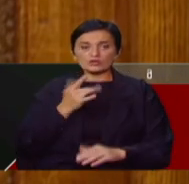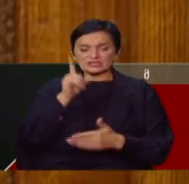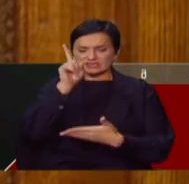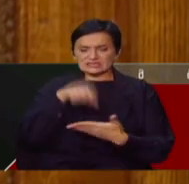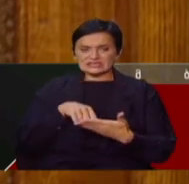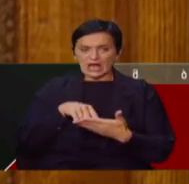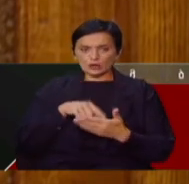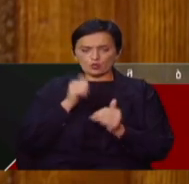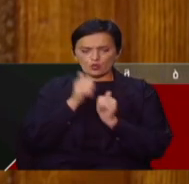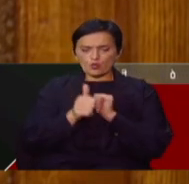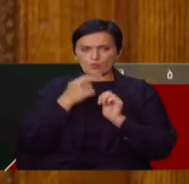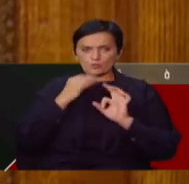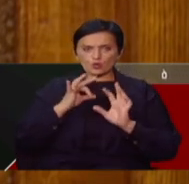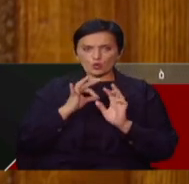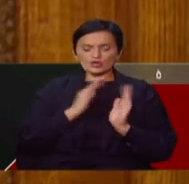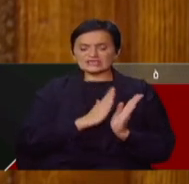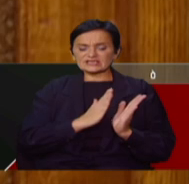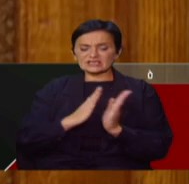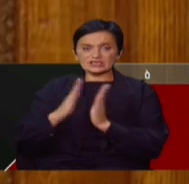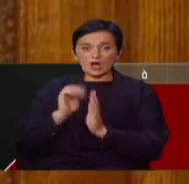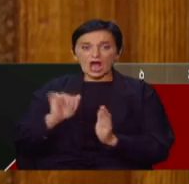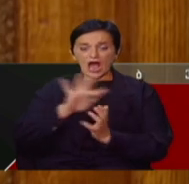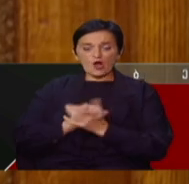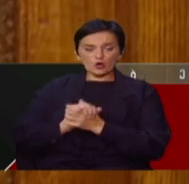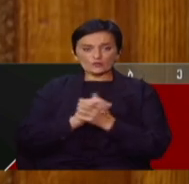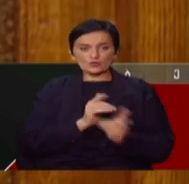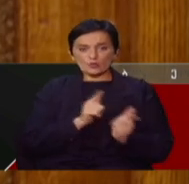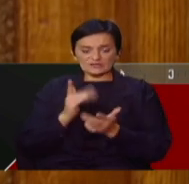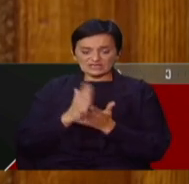სანდო, პროგნოზირებადი, დინამიური. ევროკავშირი მზადაა